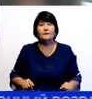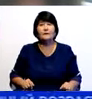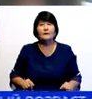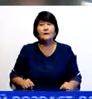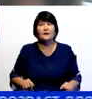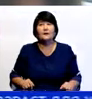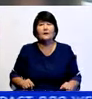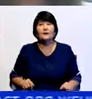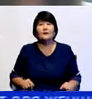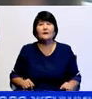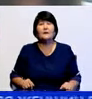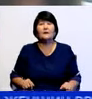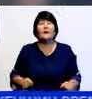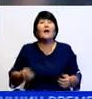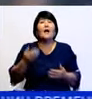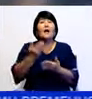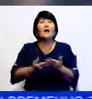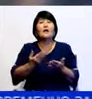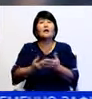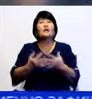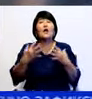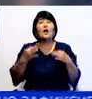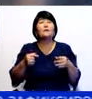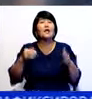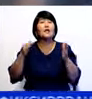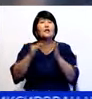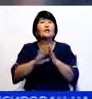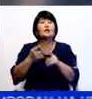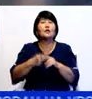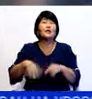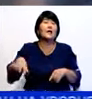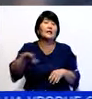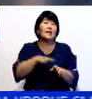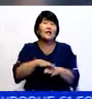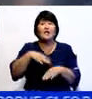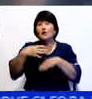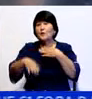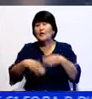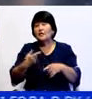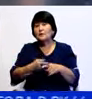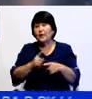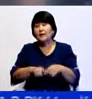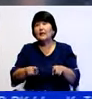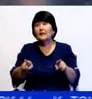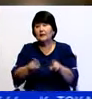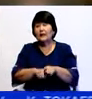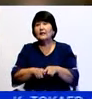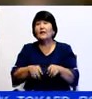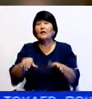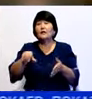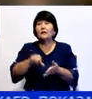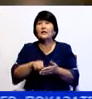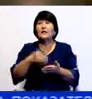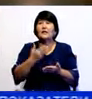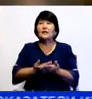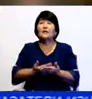Разумеется, амнистия не затронет главных фигурантов, причастных к организации беспорядков, а также обвиняемых в